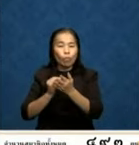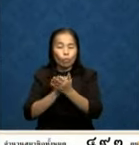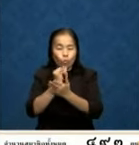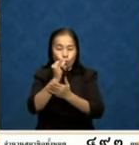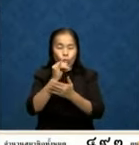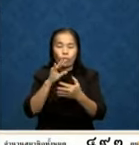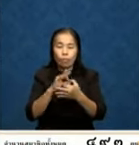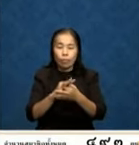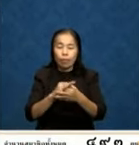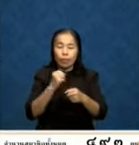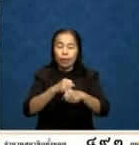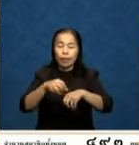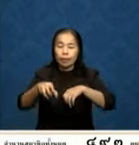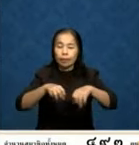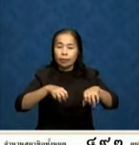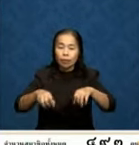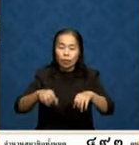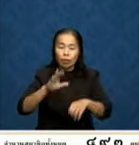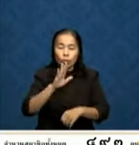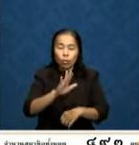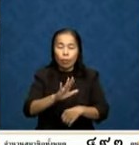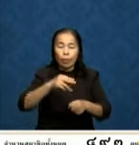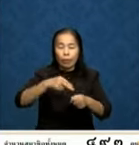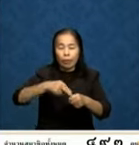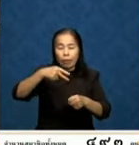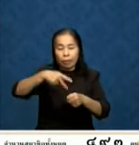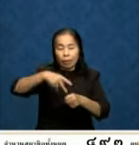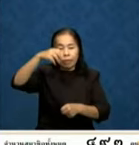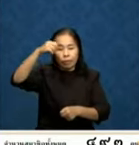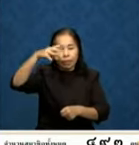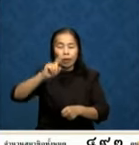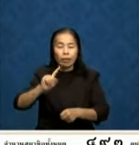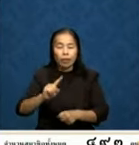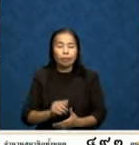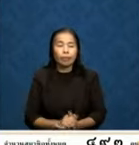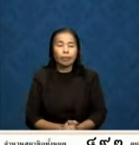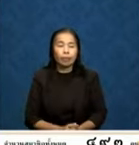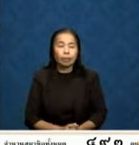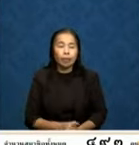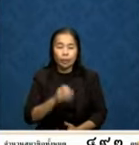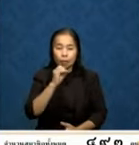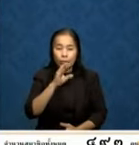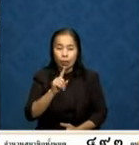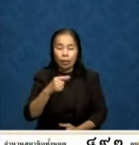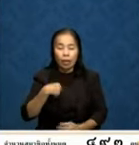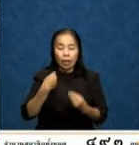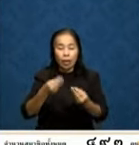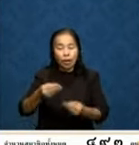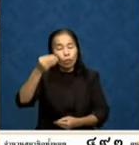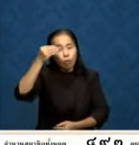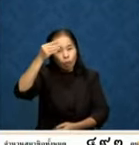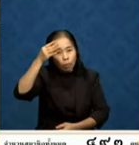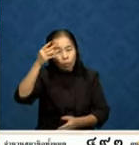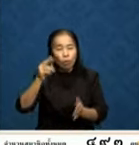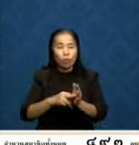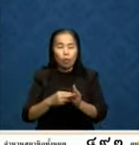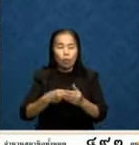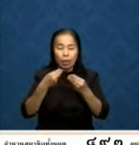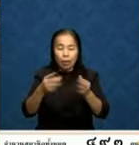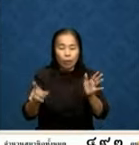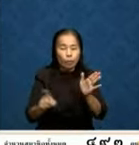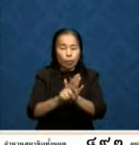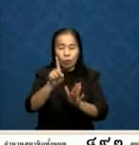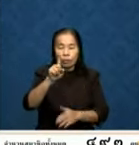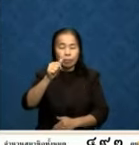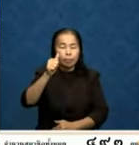การดำเนินงานด้านพลังงานนะครับขอเรียนท่านสมาชิกนะครับว่าการให้ความรู้เนี่ยไม่สามารถให้ครั้งเดียวได้นะครับ